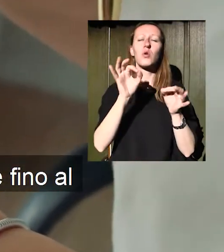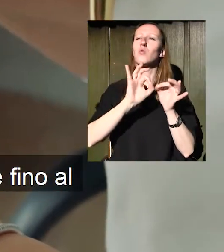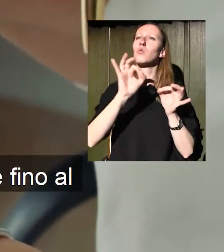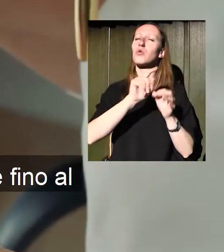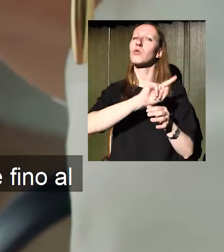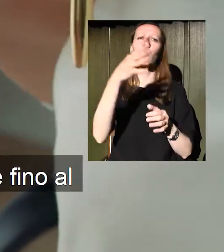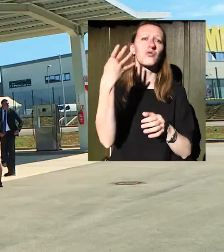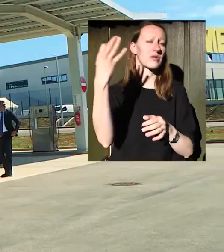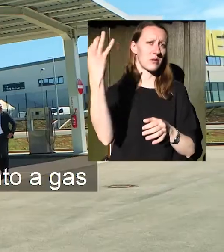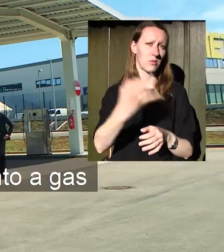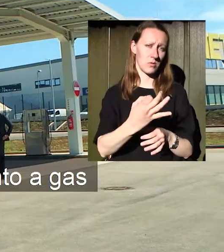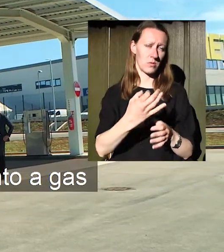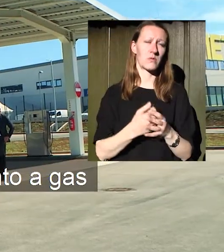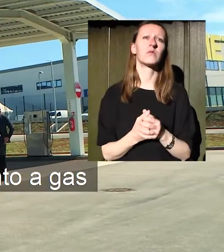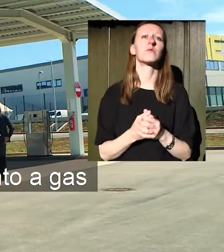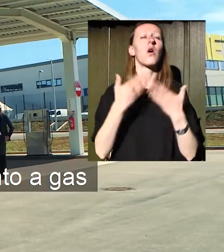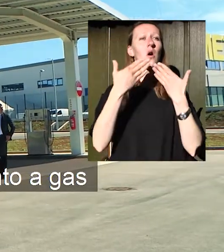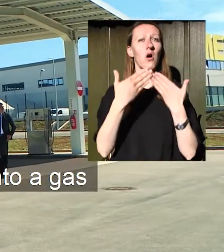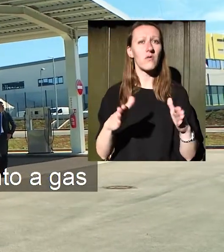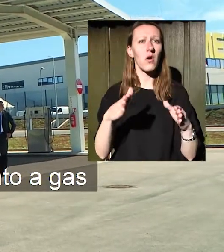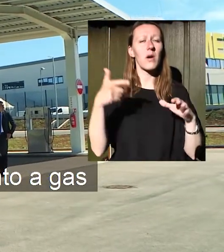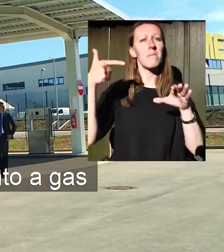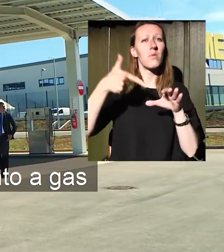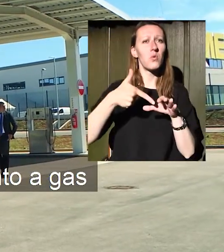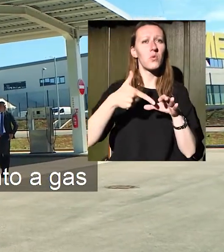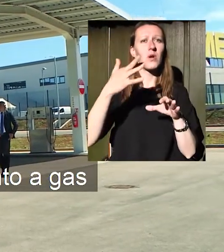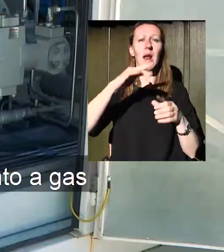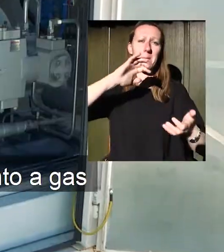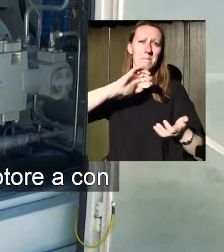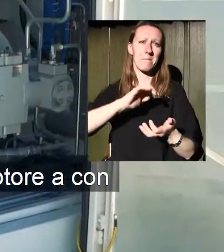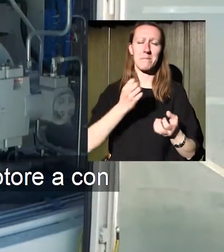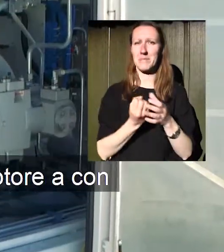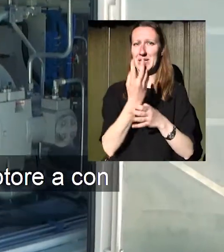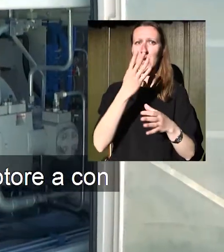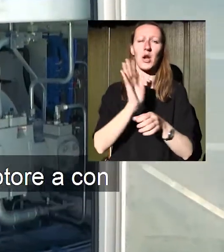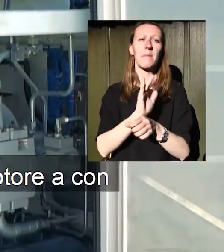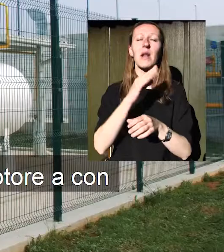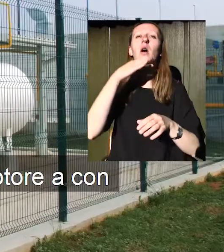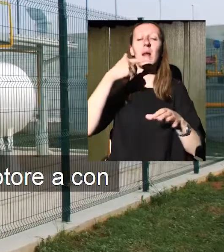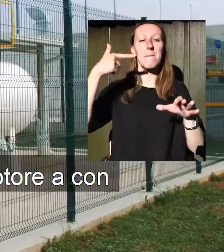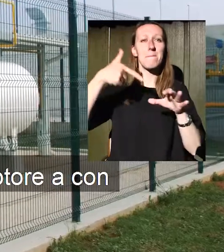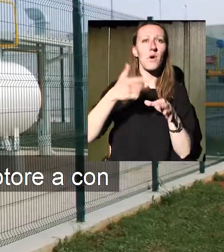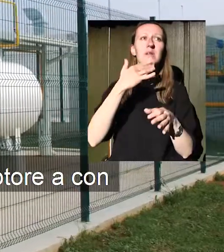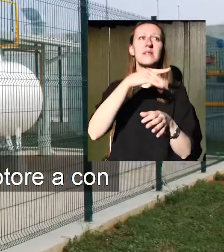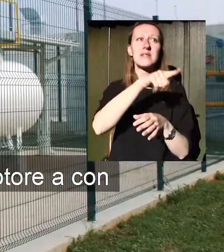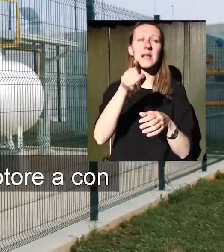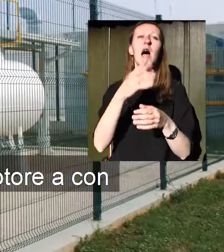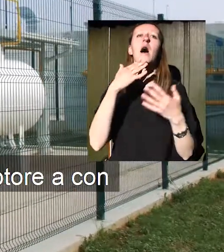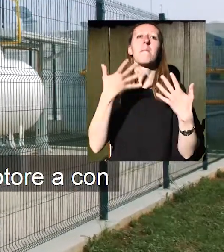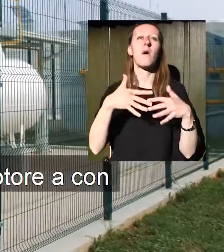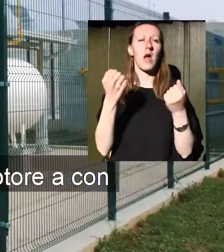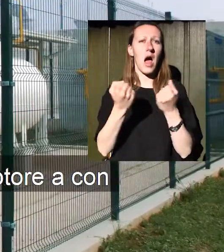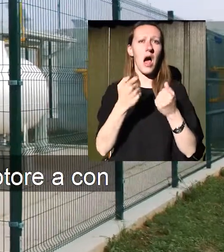do 40%. Otvorili smo punionicu na stlačeni prirodni plin, a zatim i punionicu za opskrbu motornih